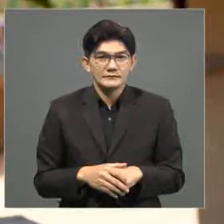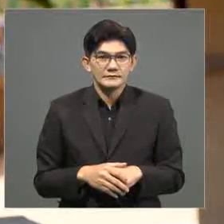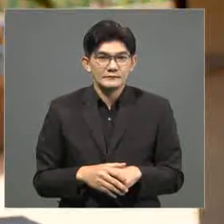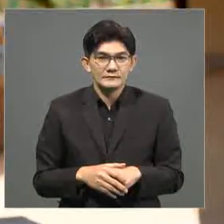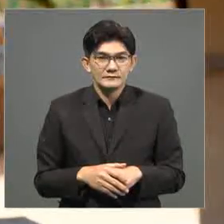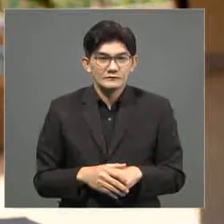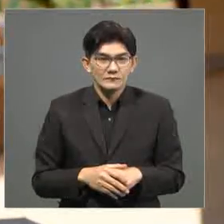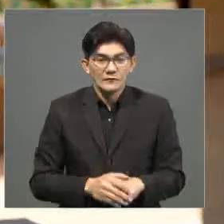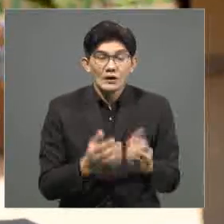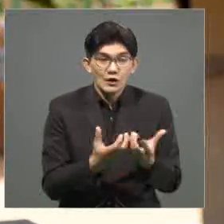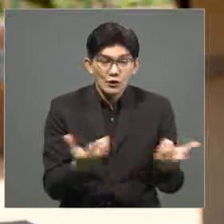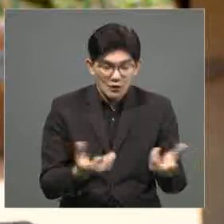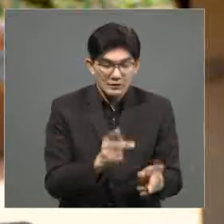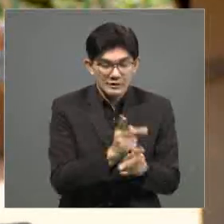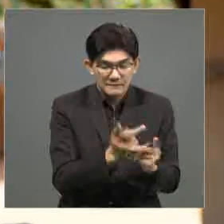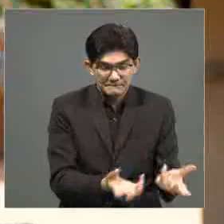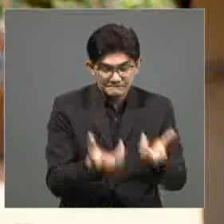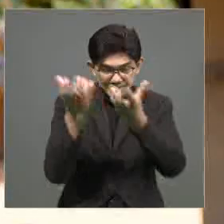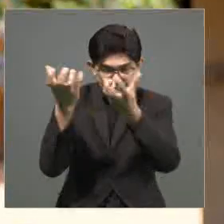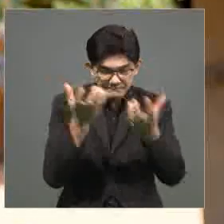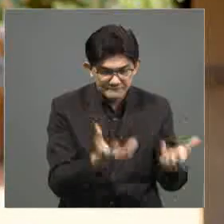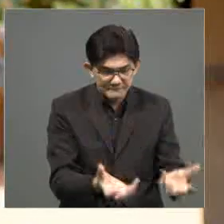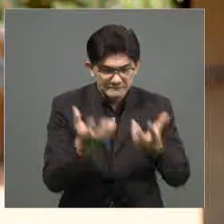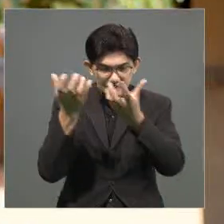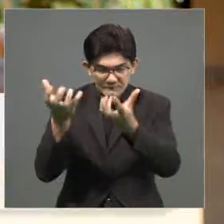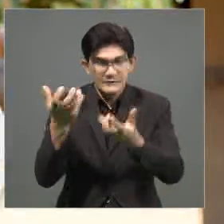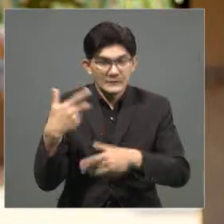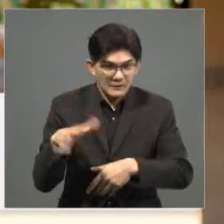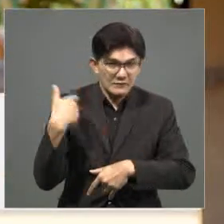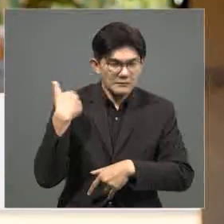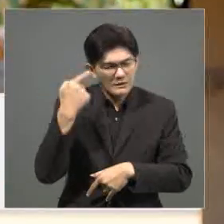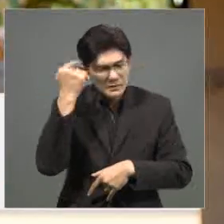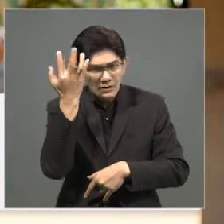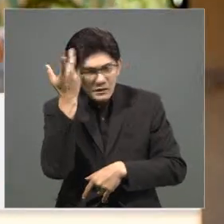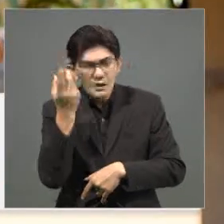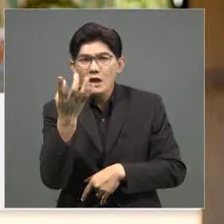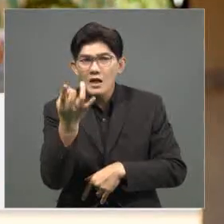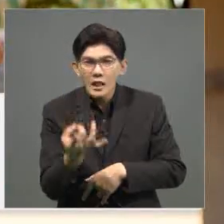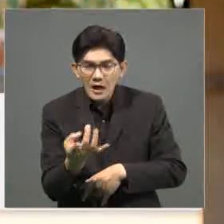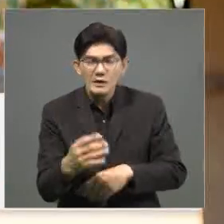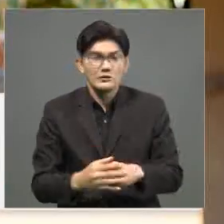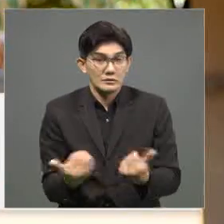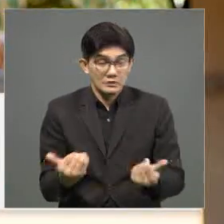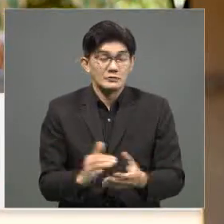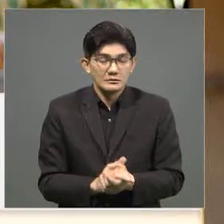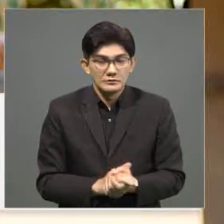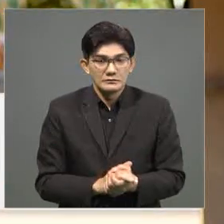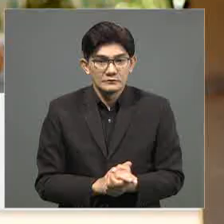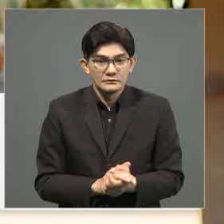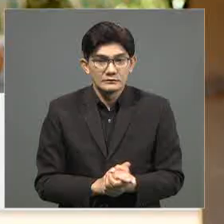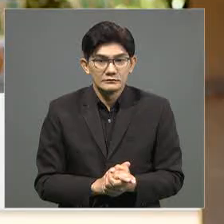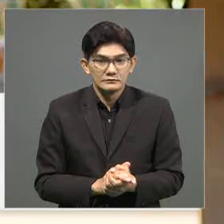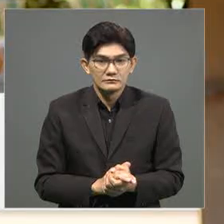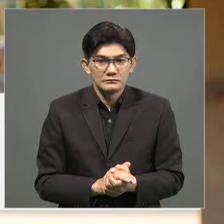ก็เริ่มเก็บทยอยเก็บของขึ้นที่สูงครับ เรามีความกังวลใจอะไรไหมพี่ในเรื่องของสถานการณ์น้ำเนี่ยพี่นะครับ